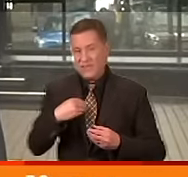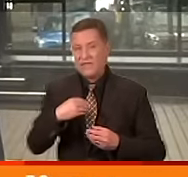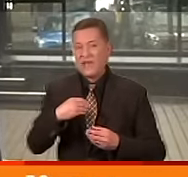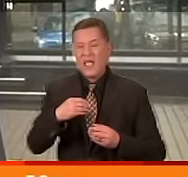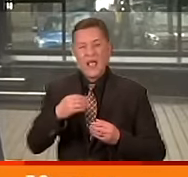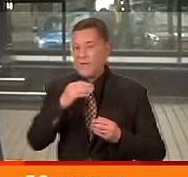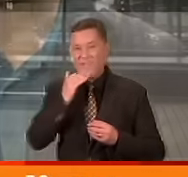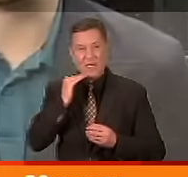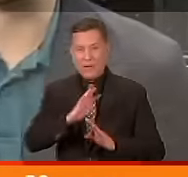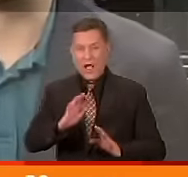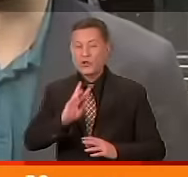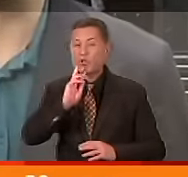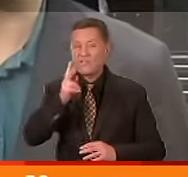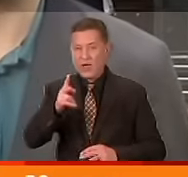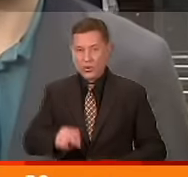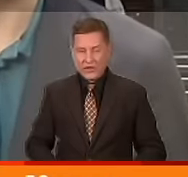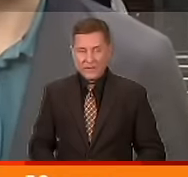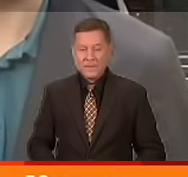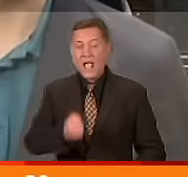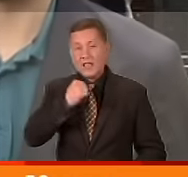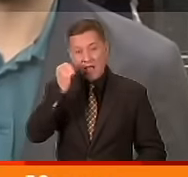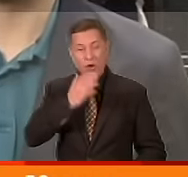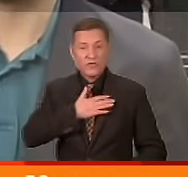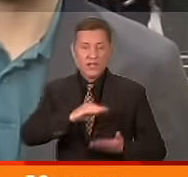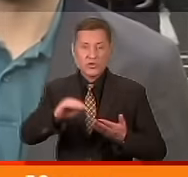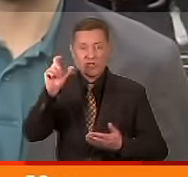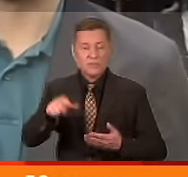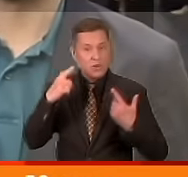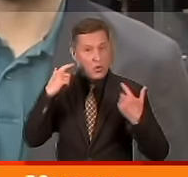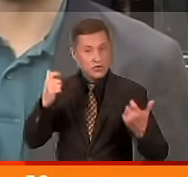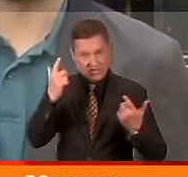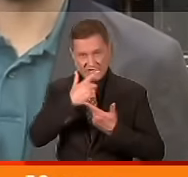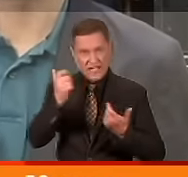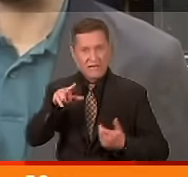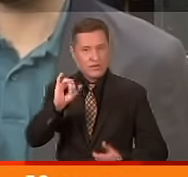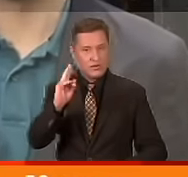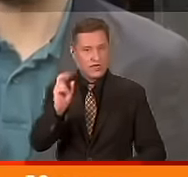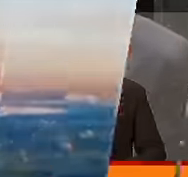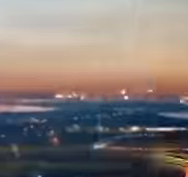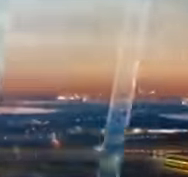2 роки. Віто? Борю, дякую тобі. Це був Борис Сачалко і гучні заяви Луценка.